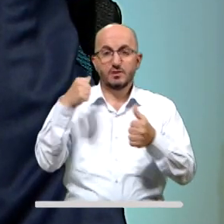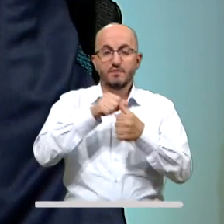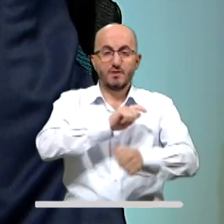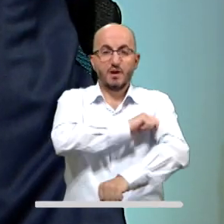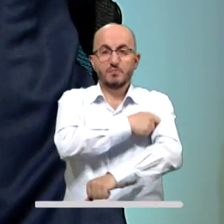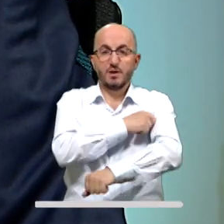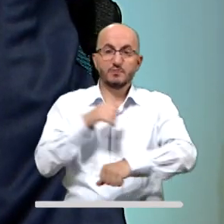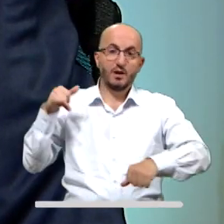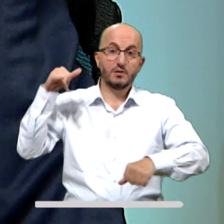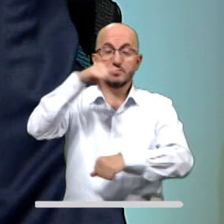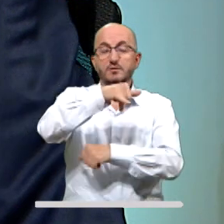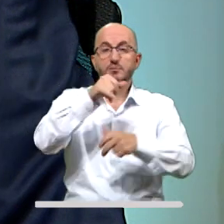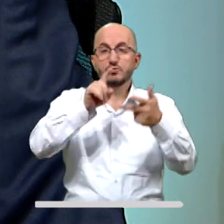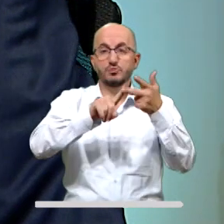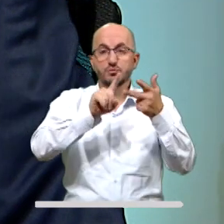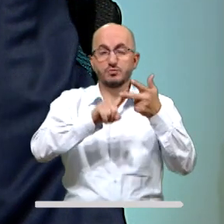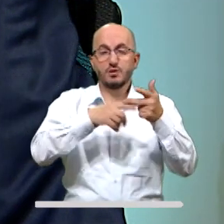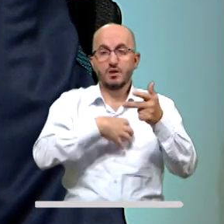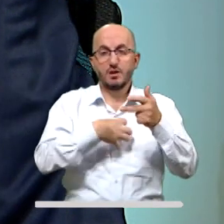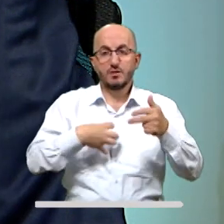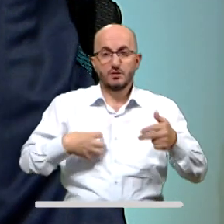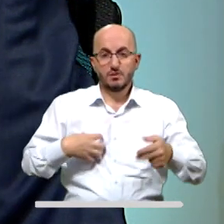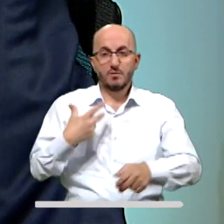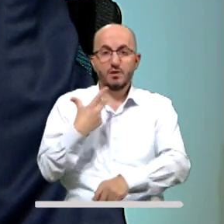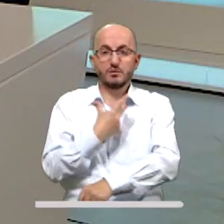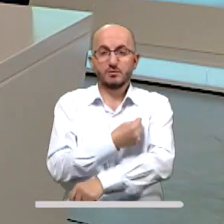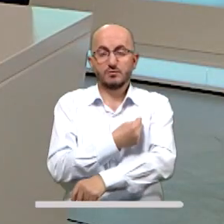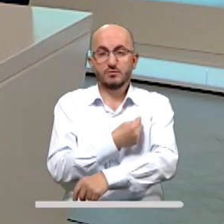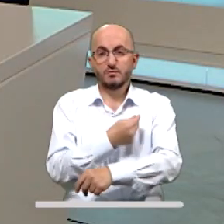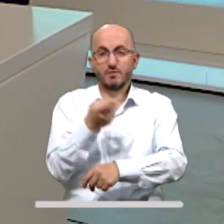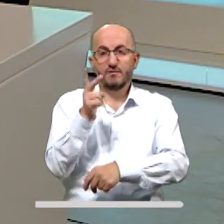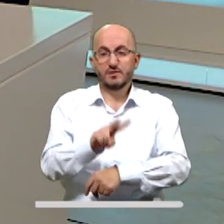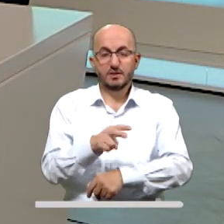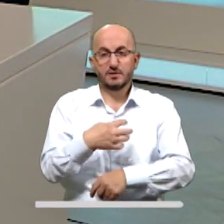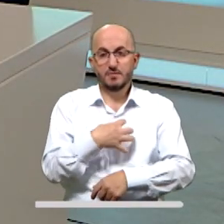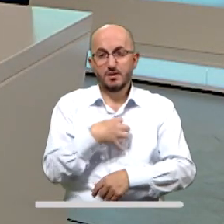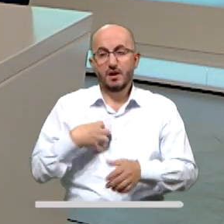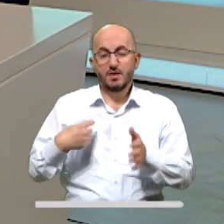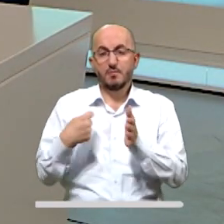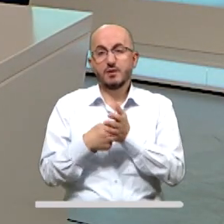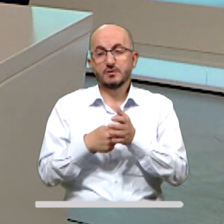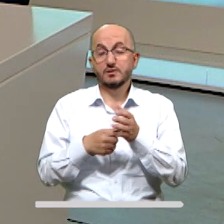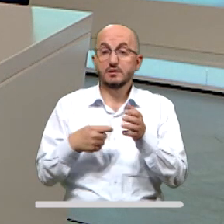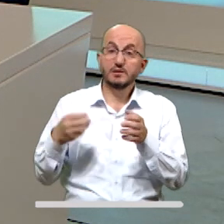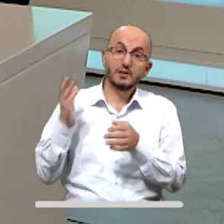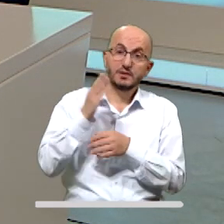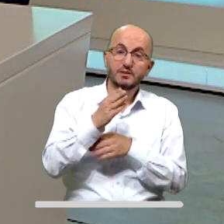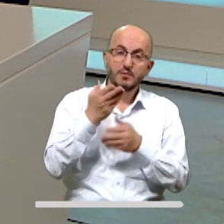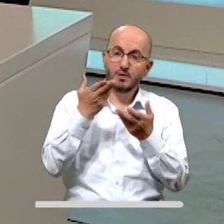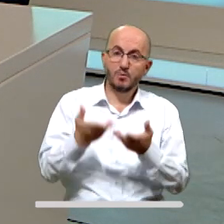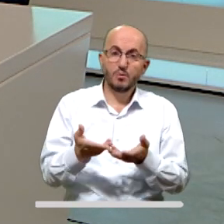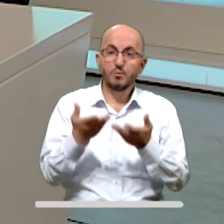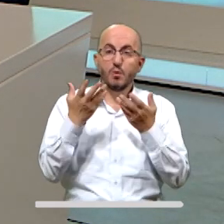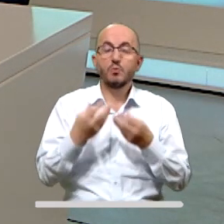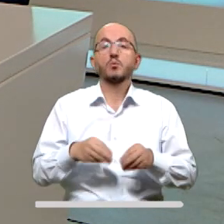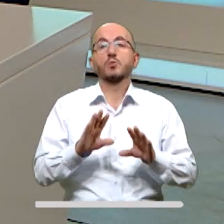Almanya'dan gittim. Üçüncüye annem aşıya vuruldu, vefat etti. Ben annem yerine gittim üçüncüye. Acaba kabul oluyor mu